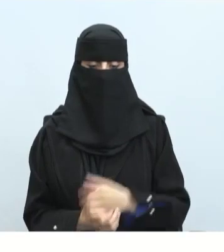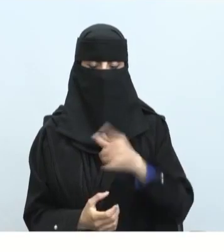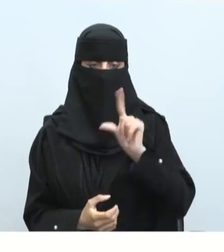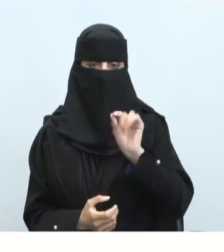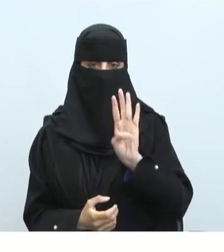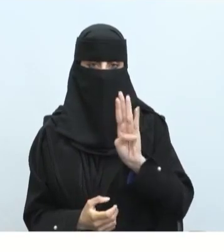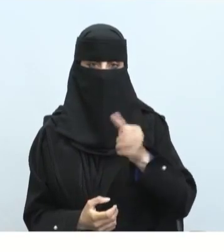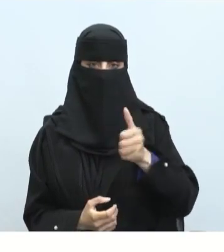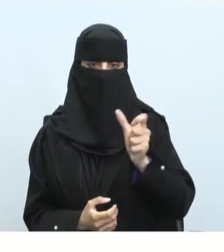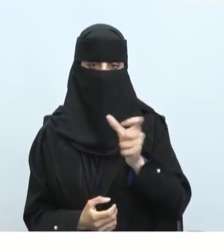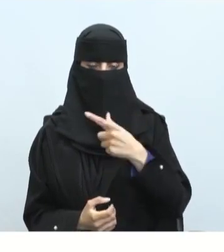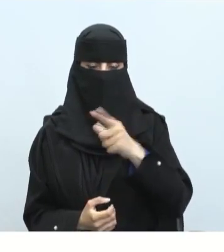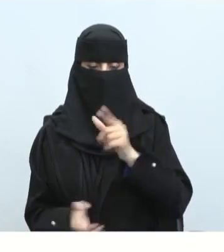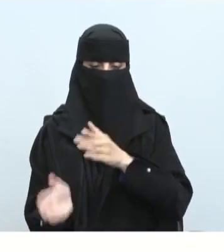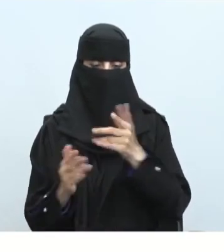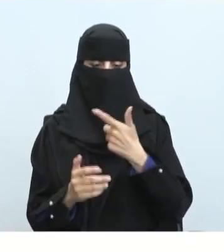كان اسمه